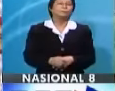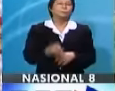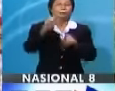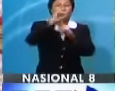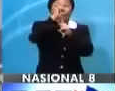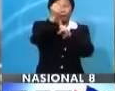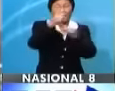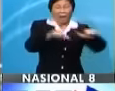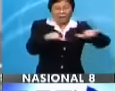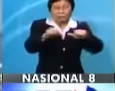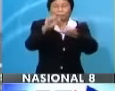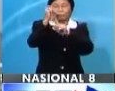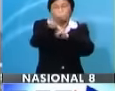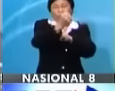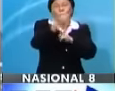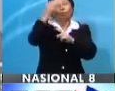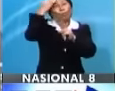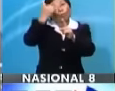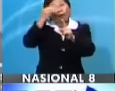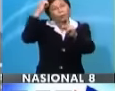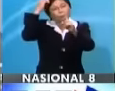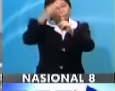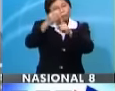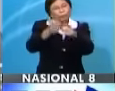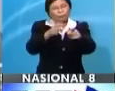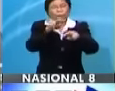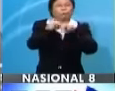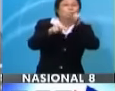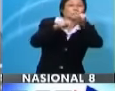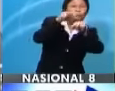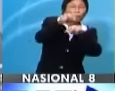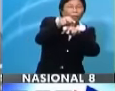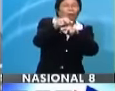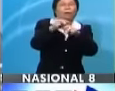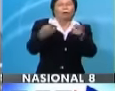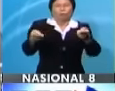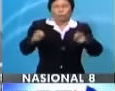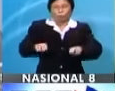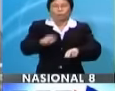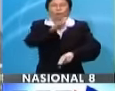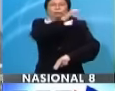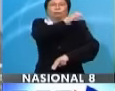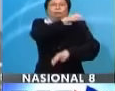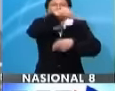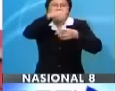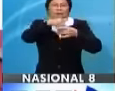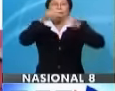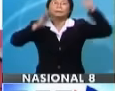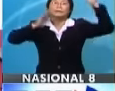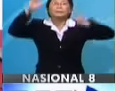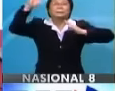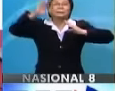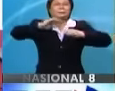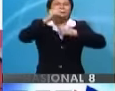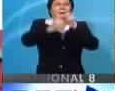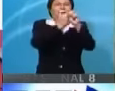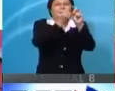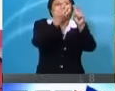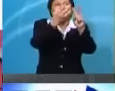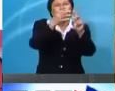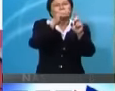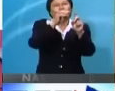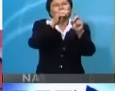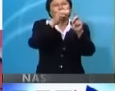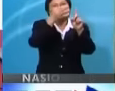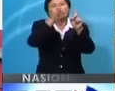persatuan ini juga bertujuan menyelaraskan kontrak jurulatih dalam Liga Malaysia. PJBM diwujudkan pada tahun 1994 dan diaktifkan